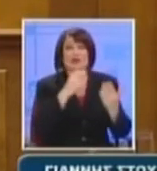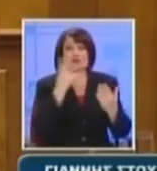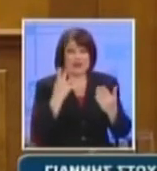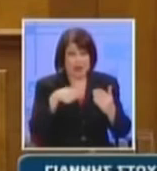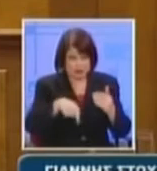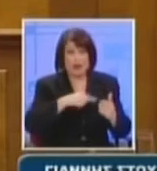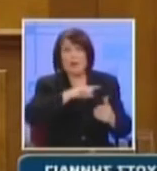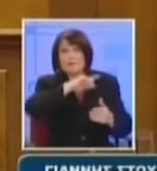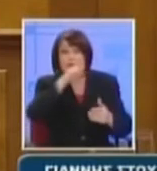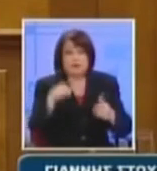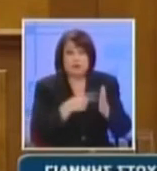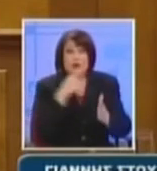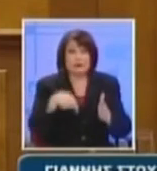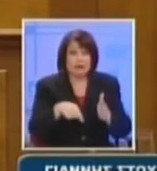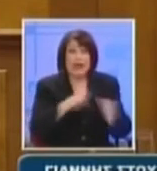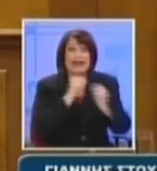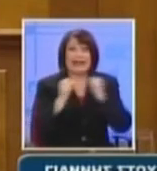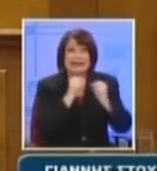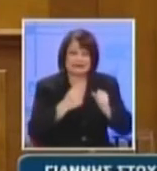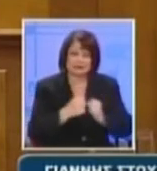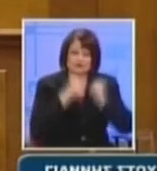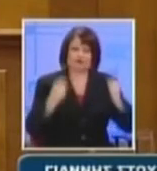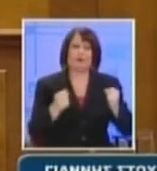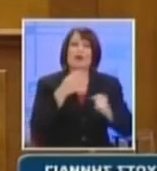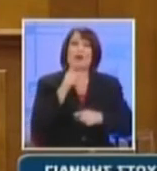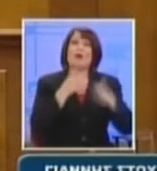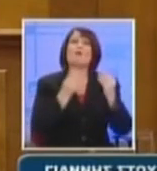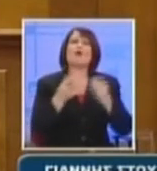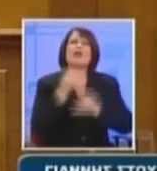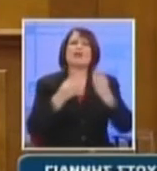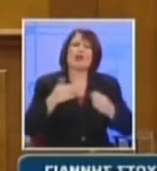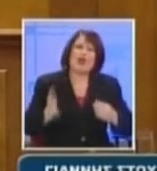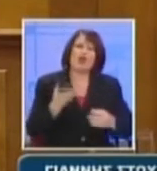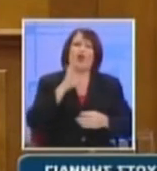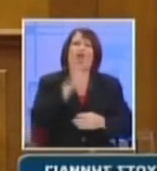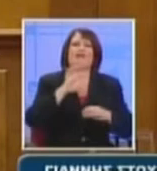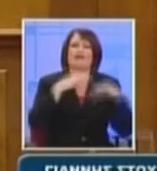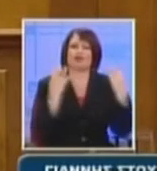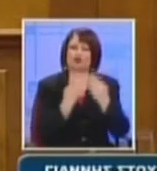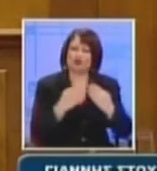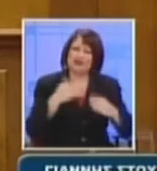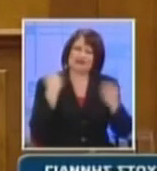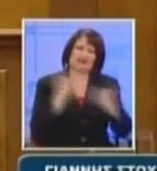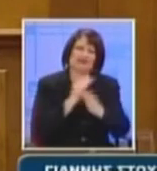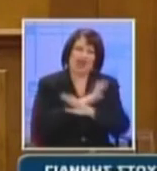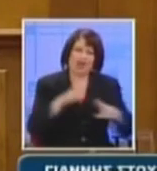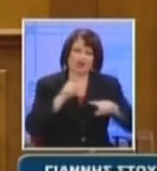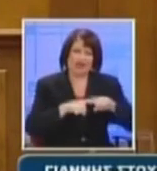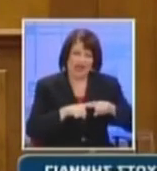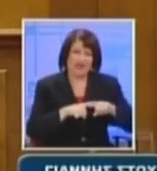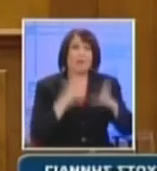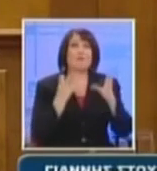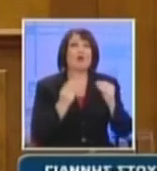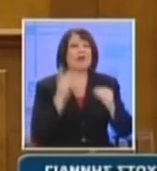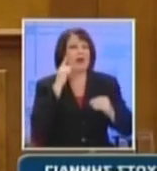και σταθήκαμε όρθιοι. Αν και πολλοί προεξόφλησαν το τέλος μας και την έξοδό μας από την Ευρωζώνη. Πολλοί μάλιστα επένδυσαν στην